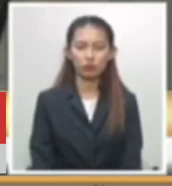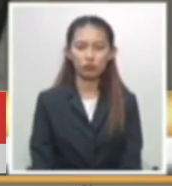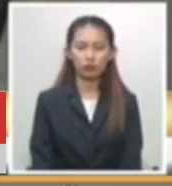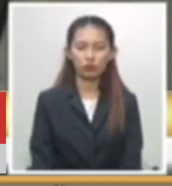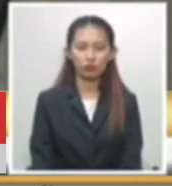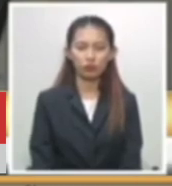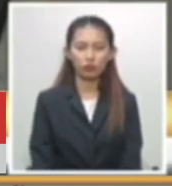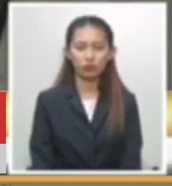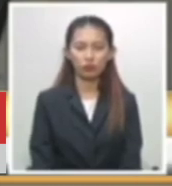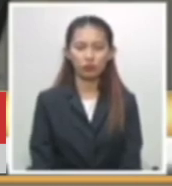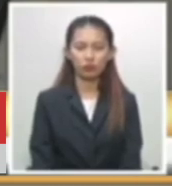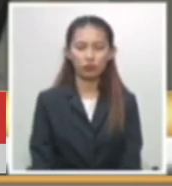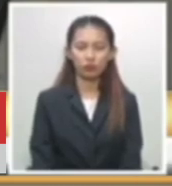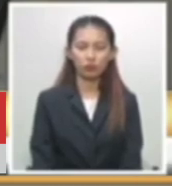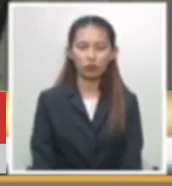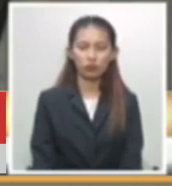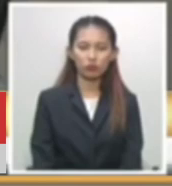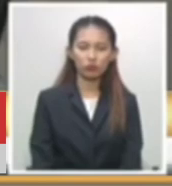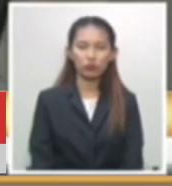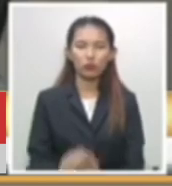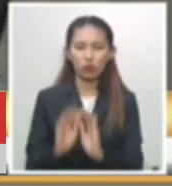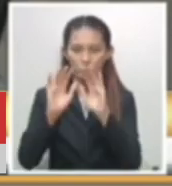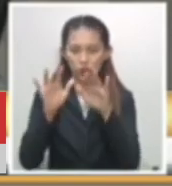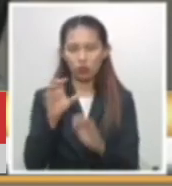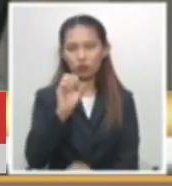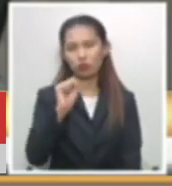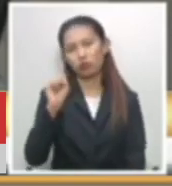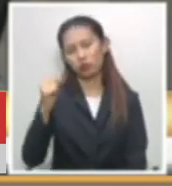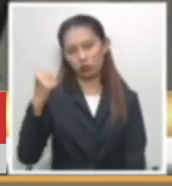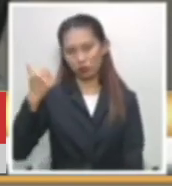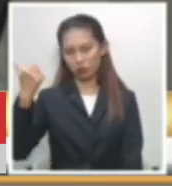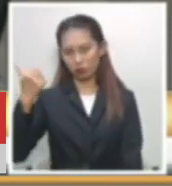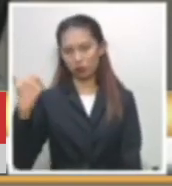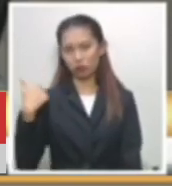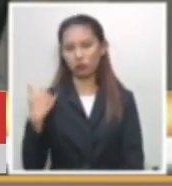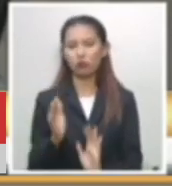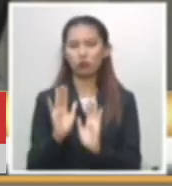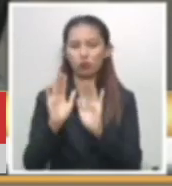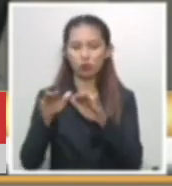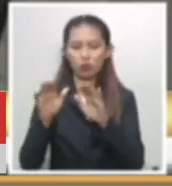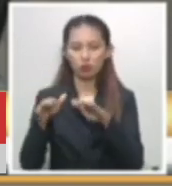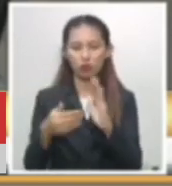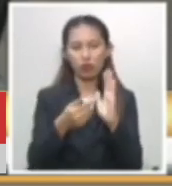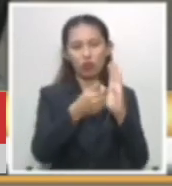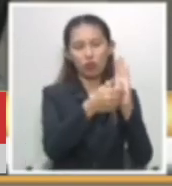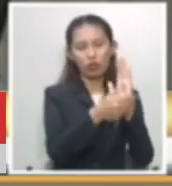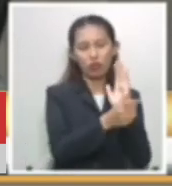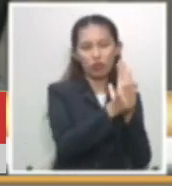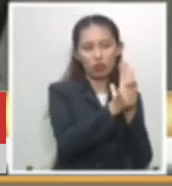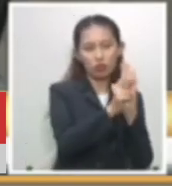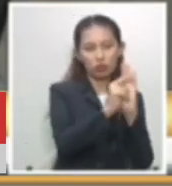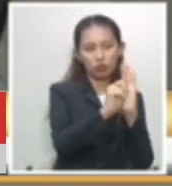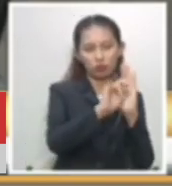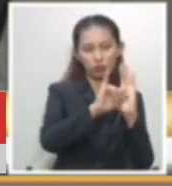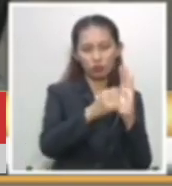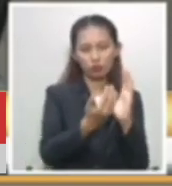าด้วยกันท่านสมหญิงบัวบุตรอำนาจเจริญฝากมาบอกว่าไอ้